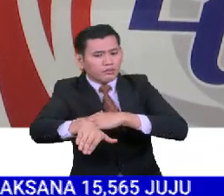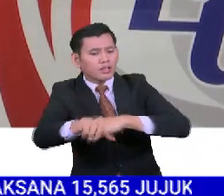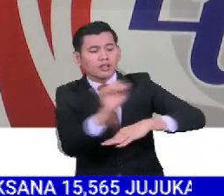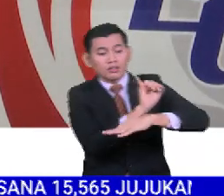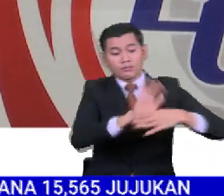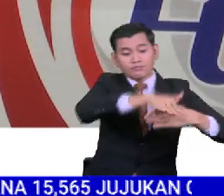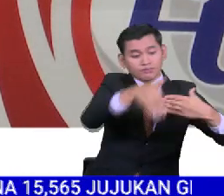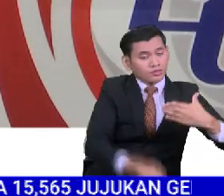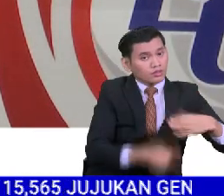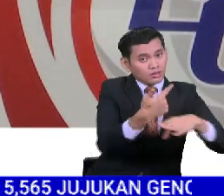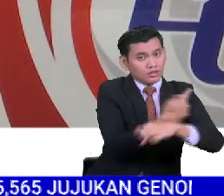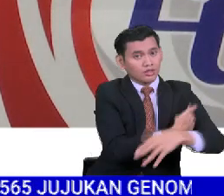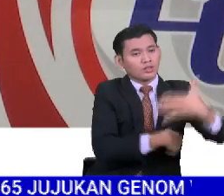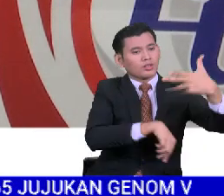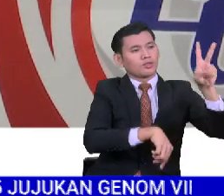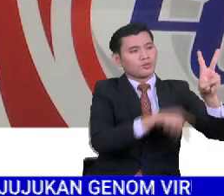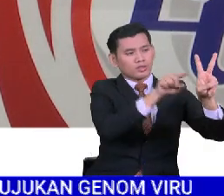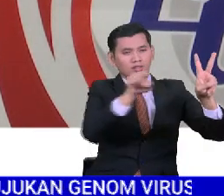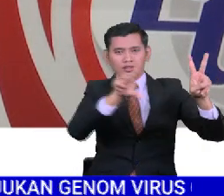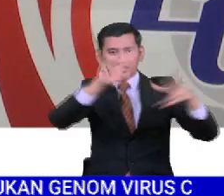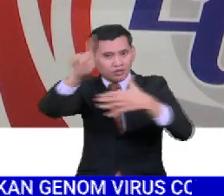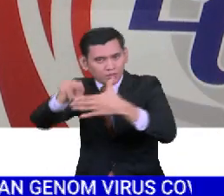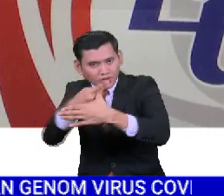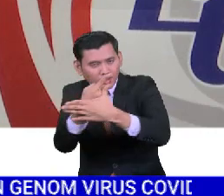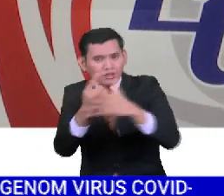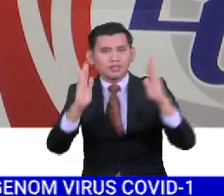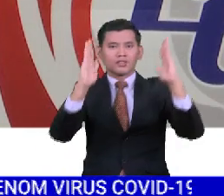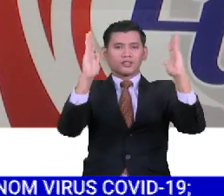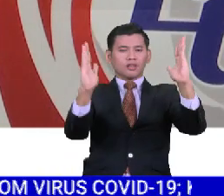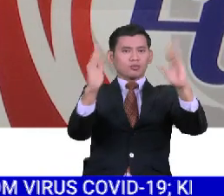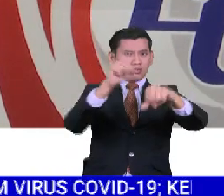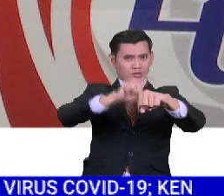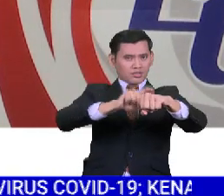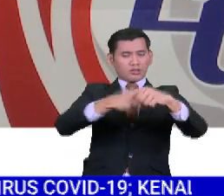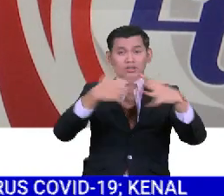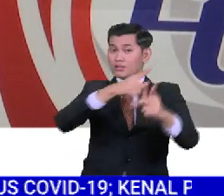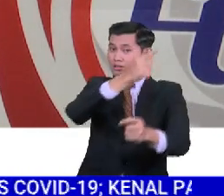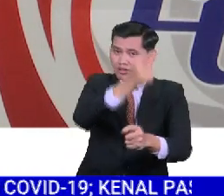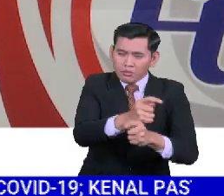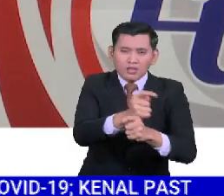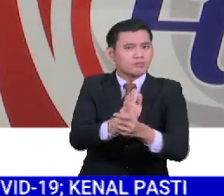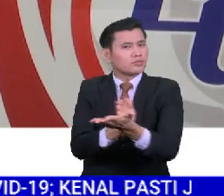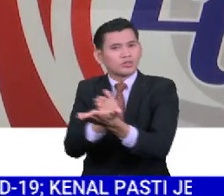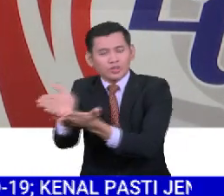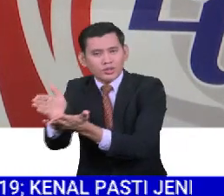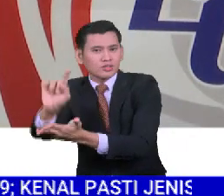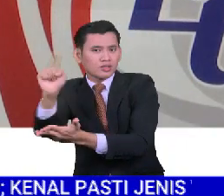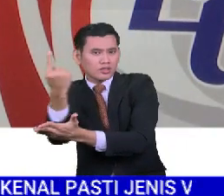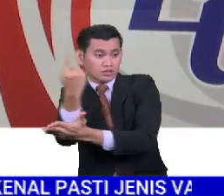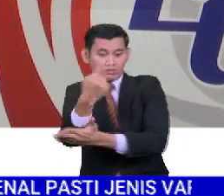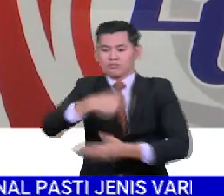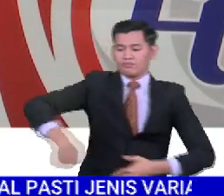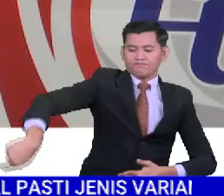tamat latihan 2 bulan, 3 bulan ataupun dalam satu tempoh masa yang tertentu ni, terus saja mereka ni diserap